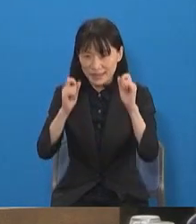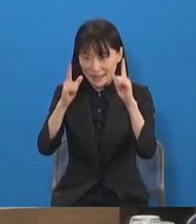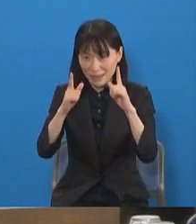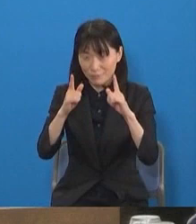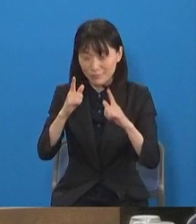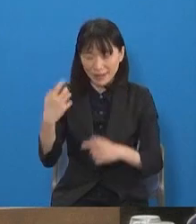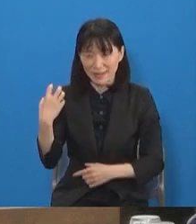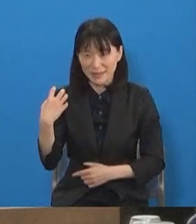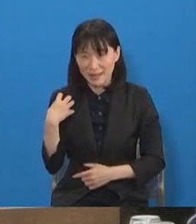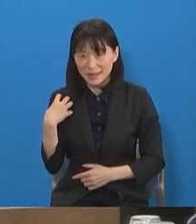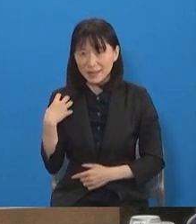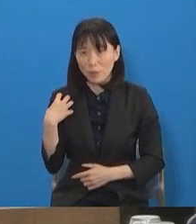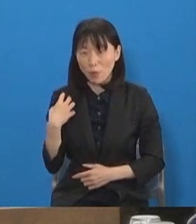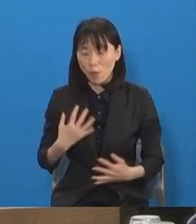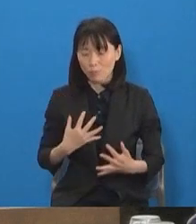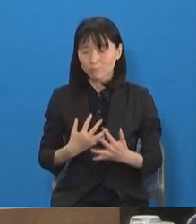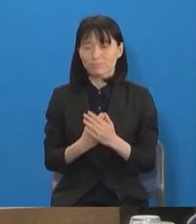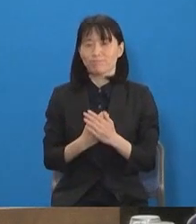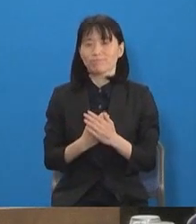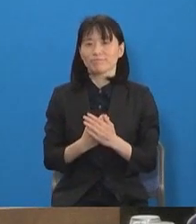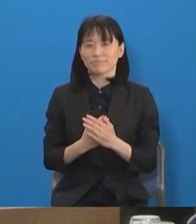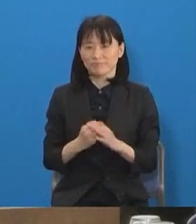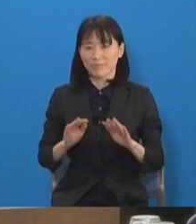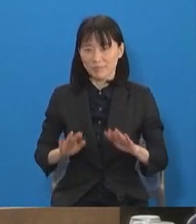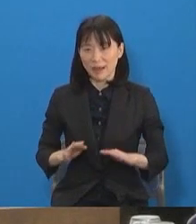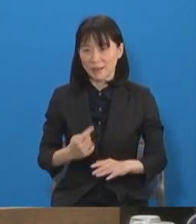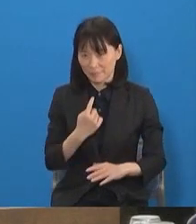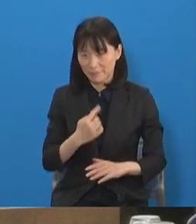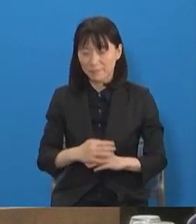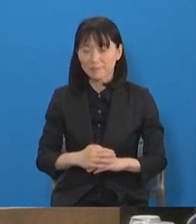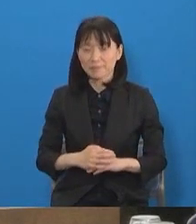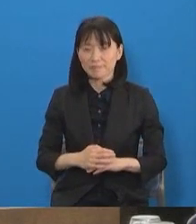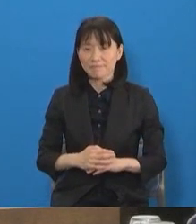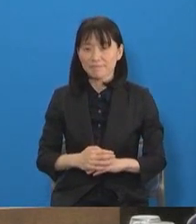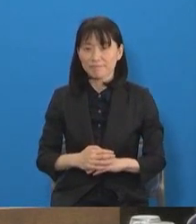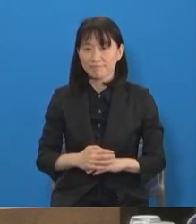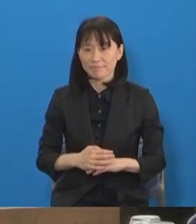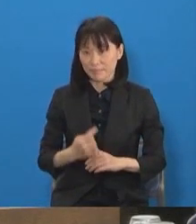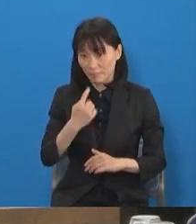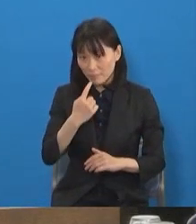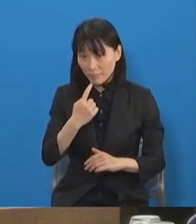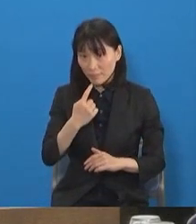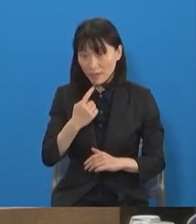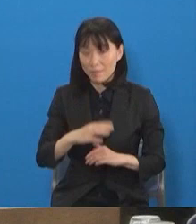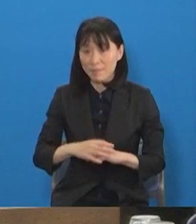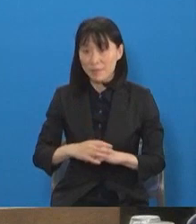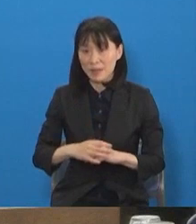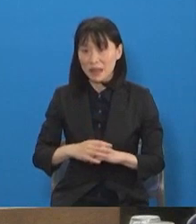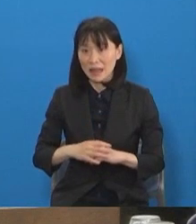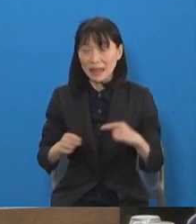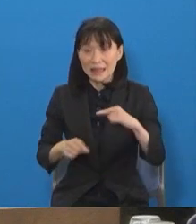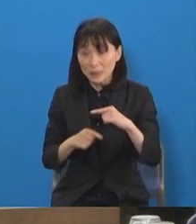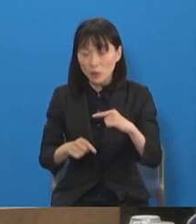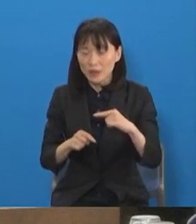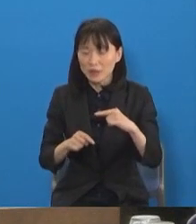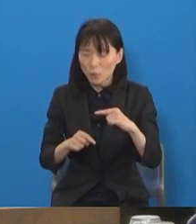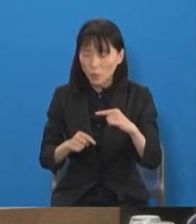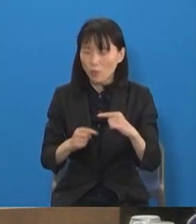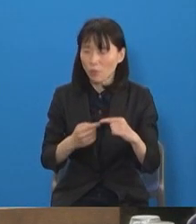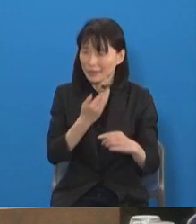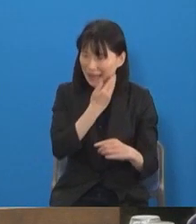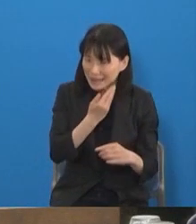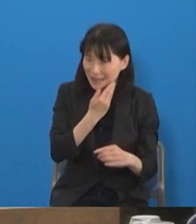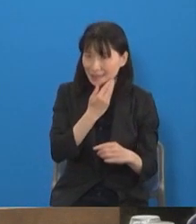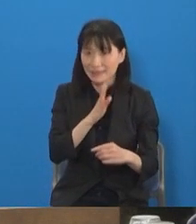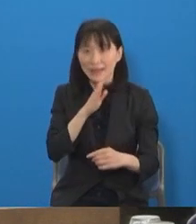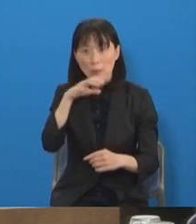責任に身の引き締まる思いでございます。私はどこまでも一人の人を大切に、現